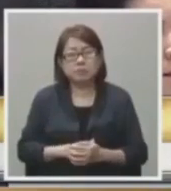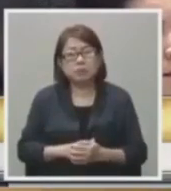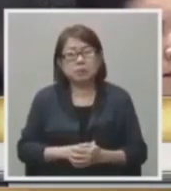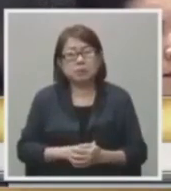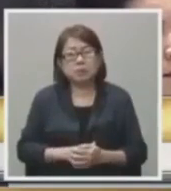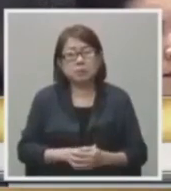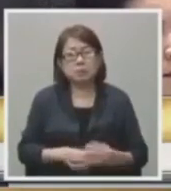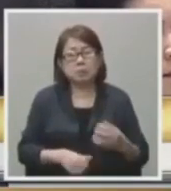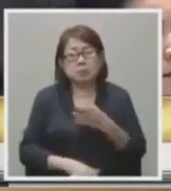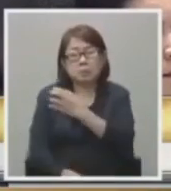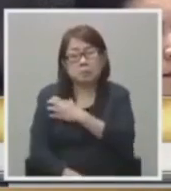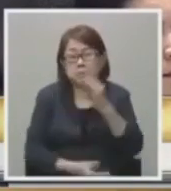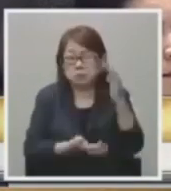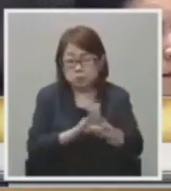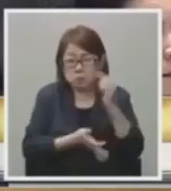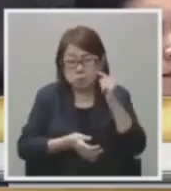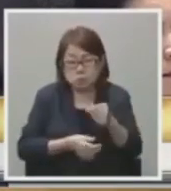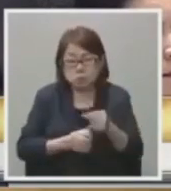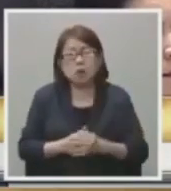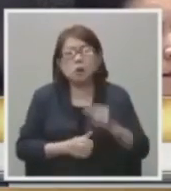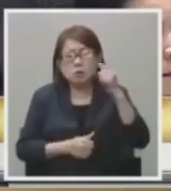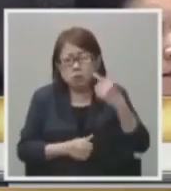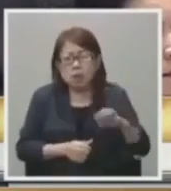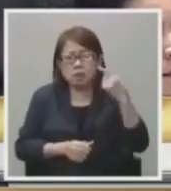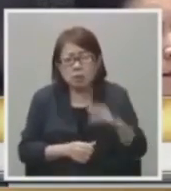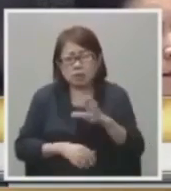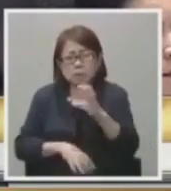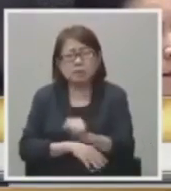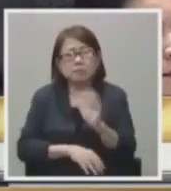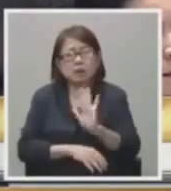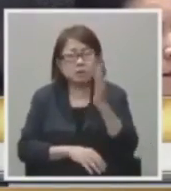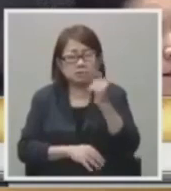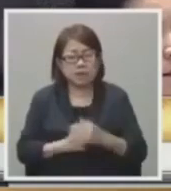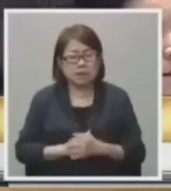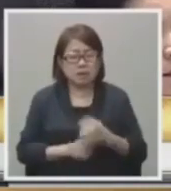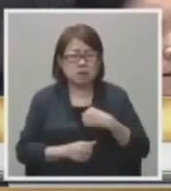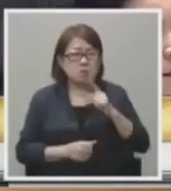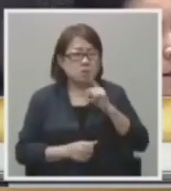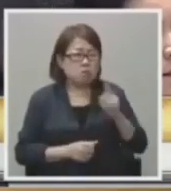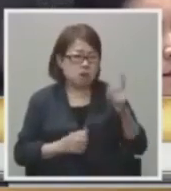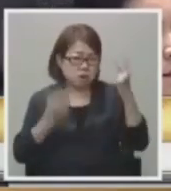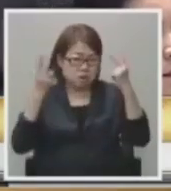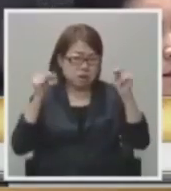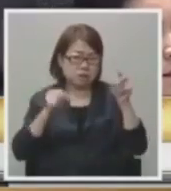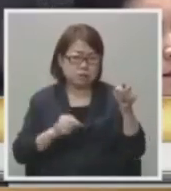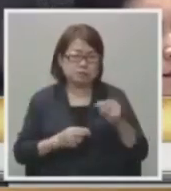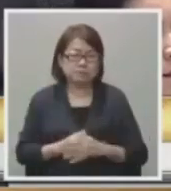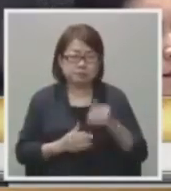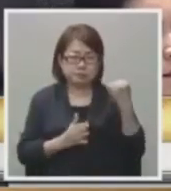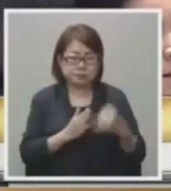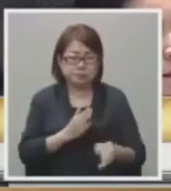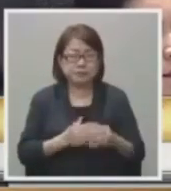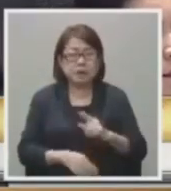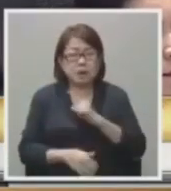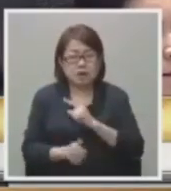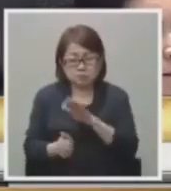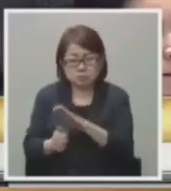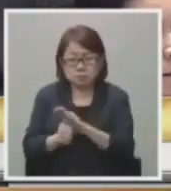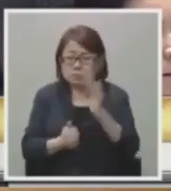ครมันจะรู้ในพื้นที่แล้วรู้แล้วทำไมไม่ปราบผมต้องโทษท่านนายกรัฐมนตรีเพราะท่านดูแลตำรวจด้ว